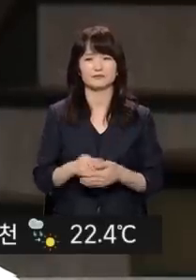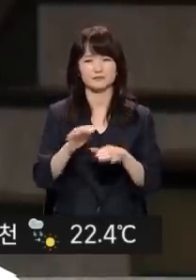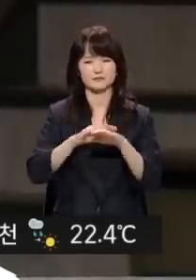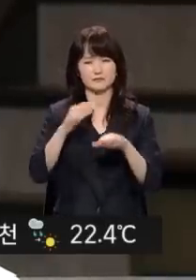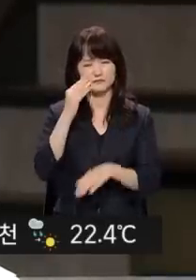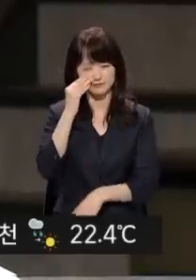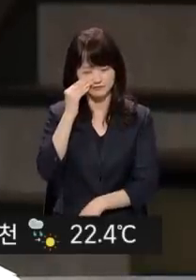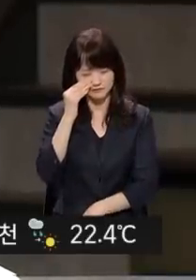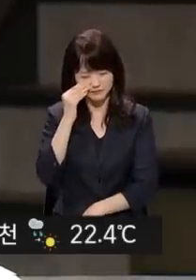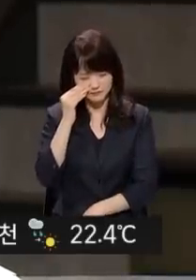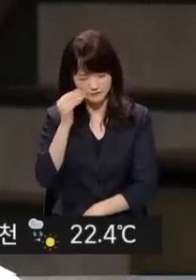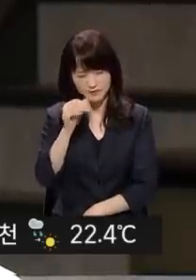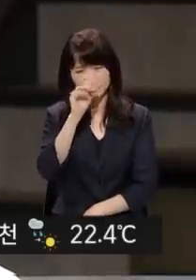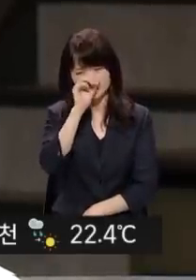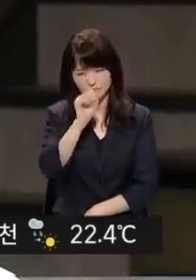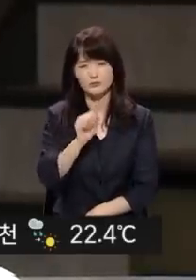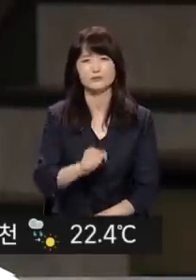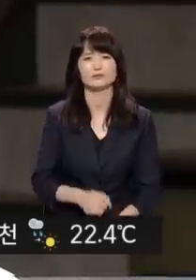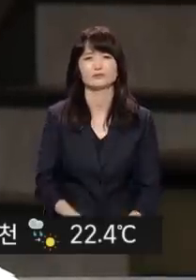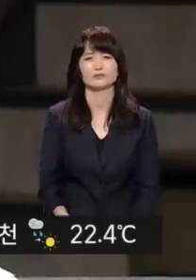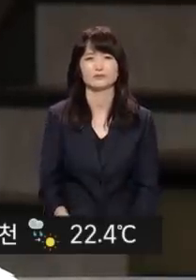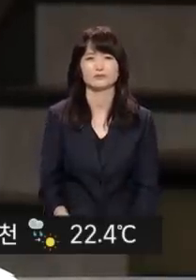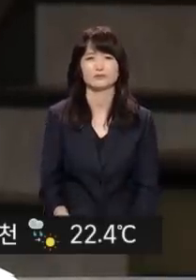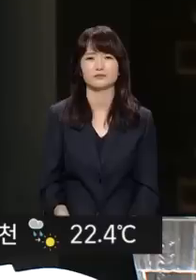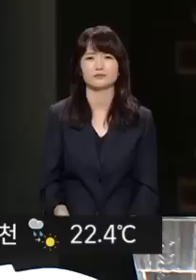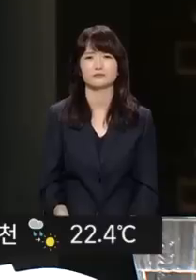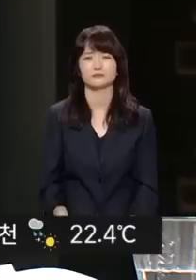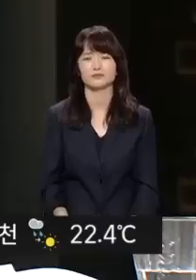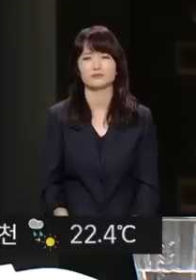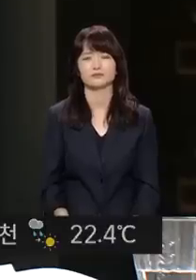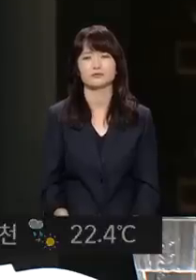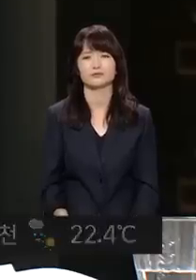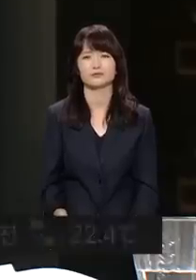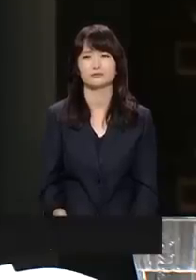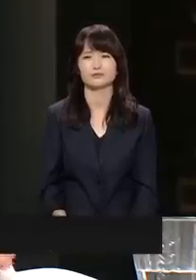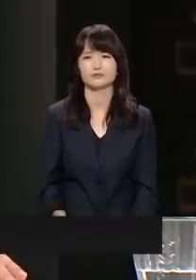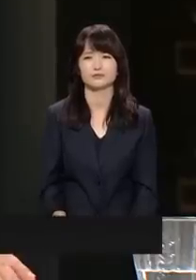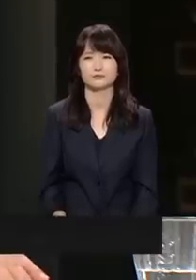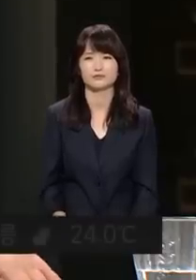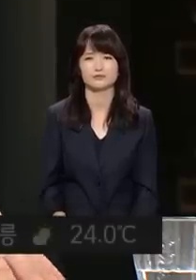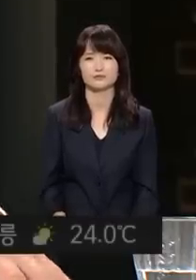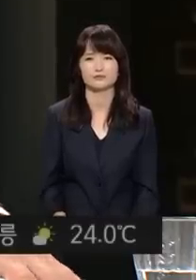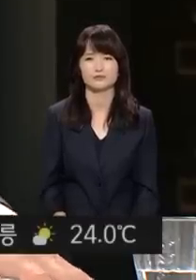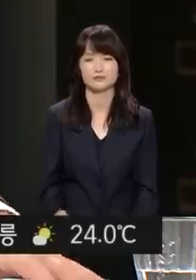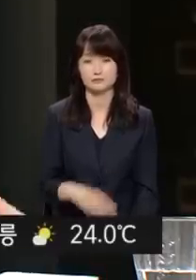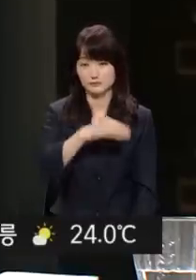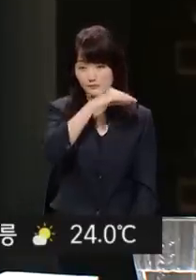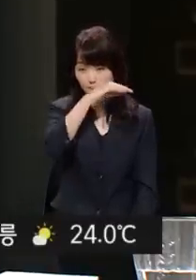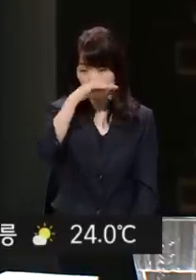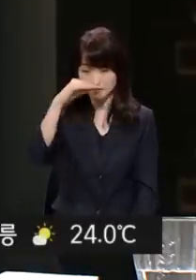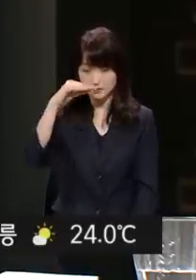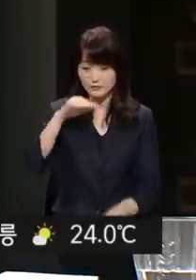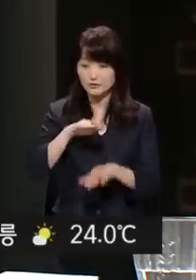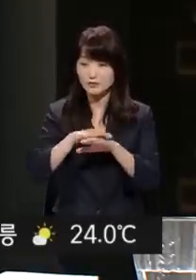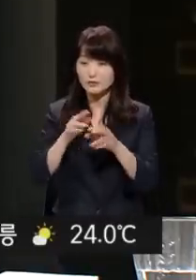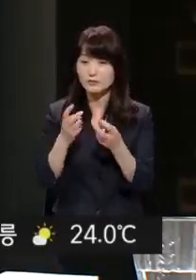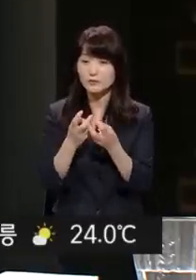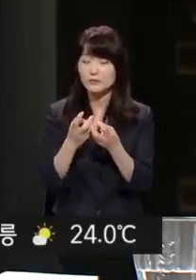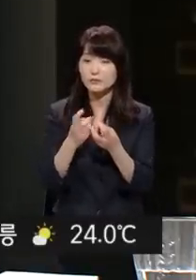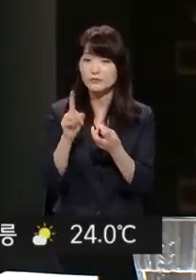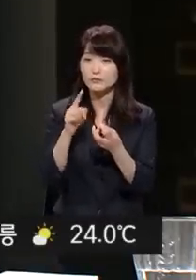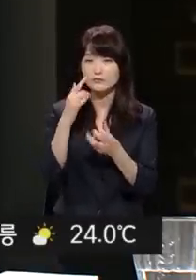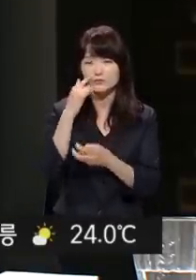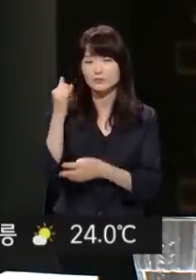원만하게 하시는 것이 바람직할 것 같습니다 자 결국이 문제를 바로 잡는 건 그 부모의 몫이겠죠 부디